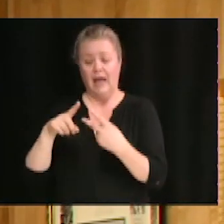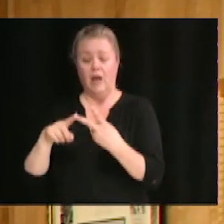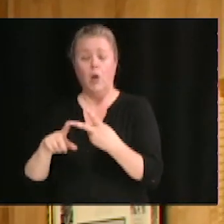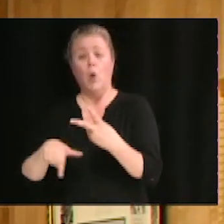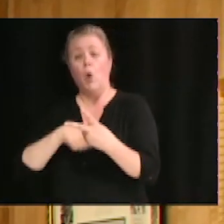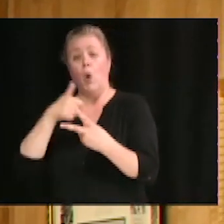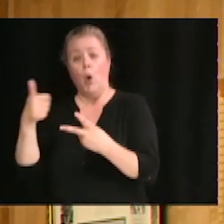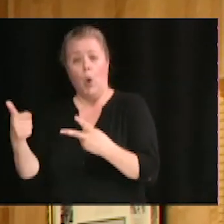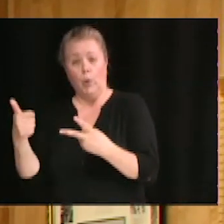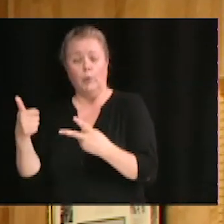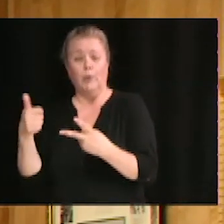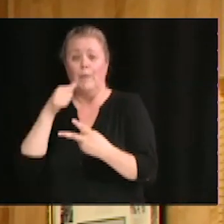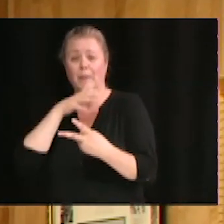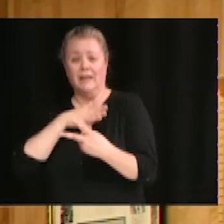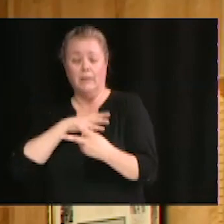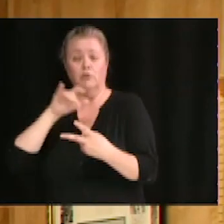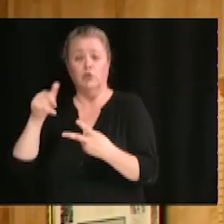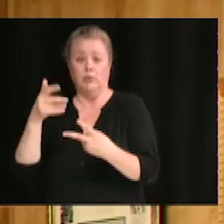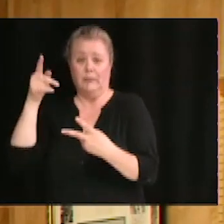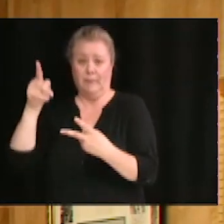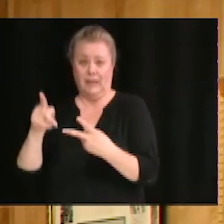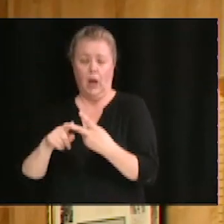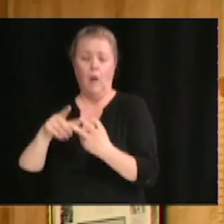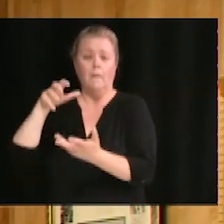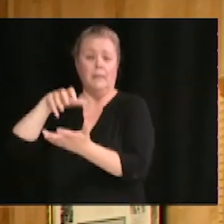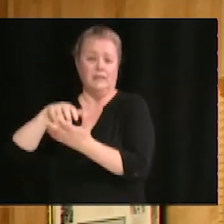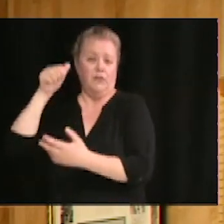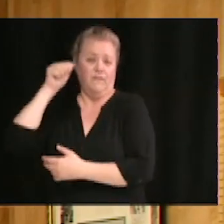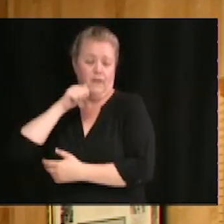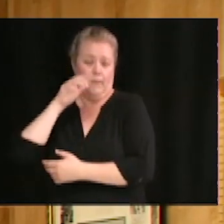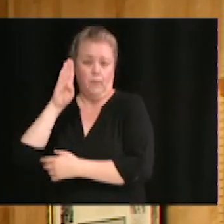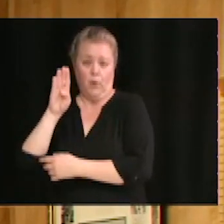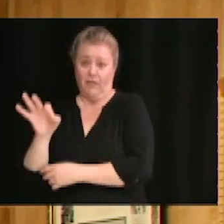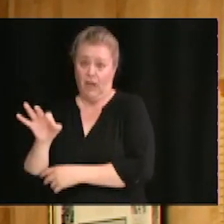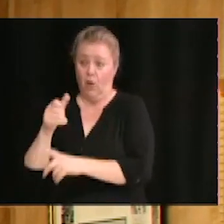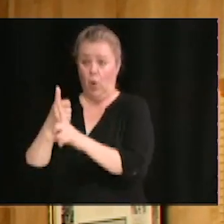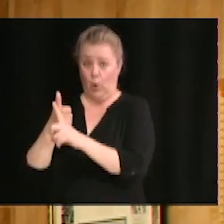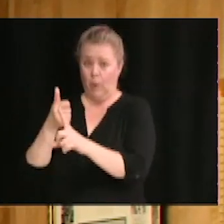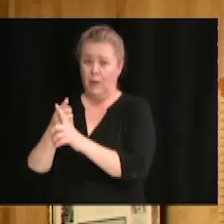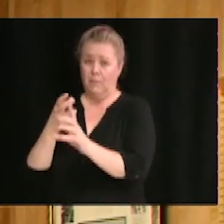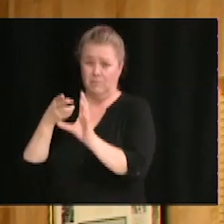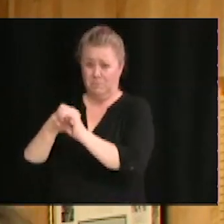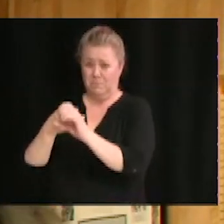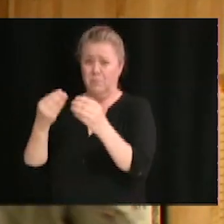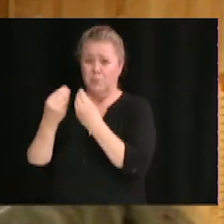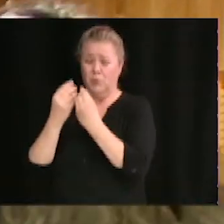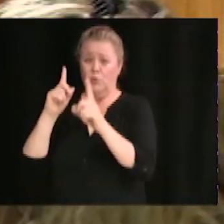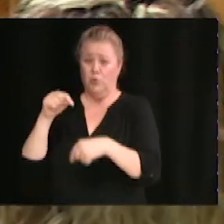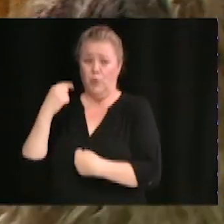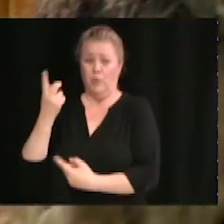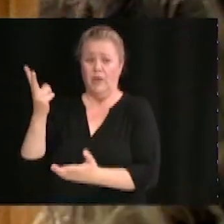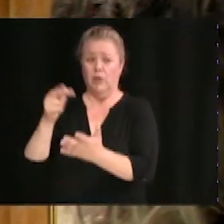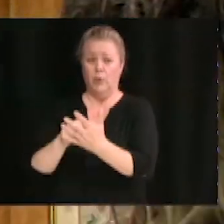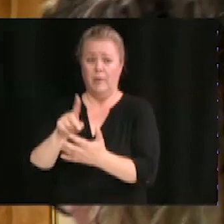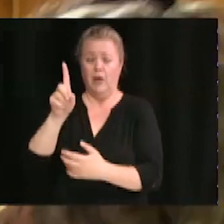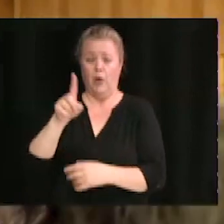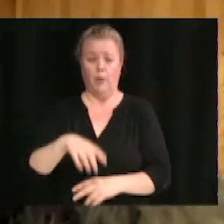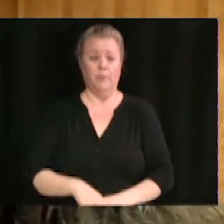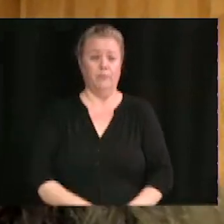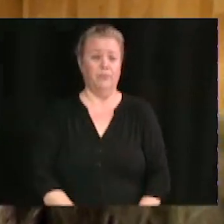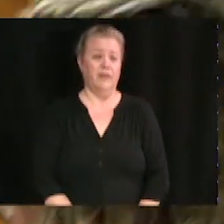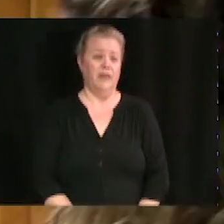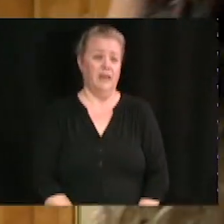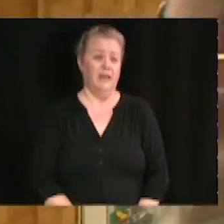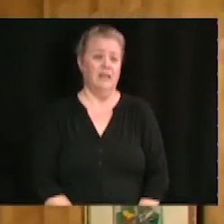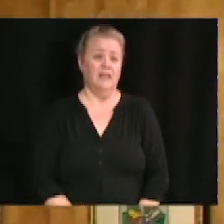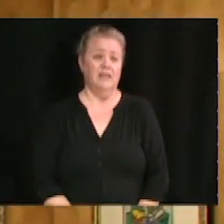-Francs, femmes extraordinairement impliquées dans ce projet depuis 2001. Je passe la parole. Comme